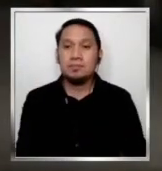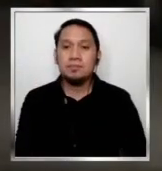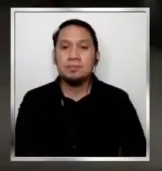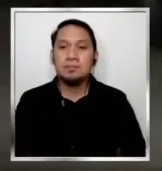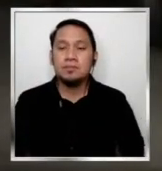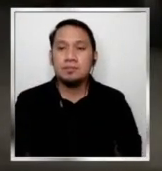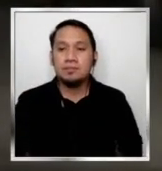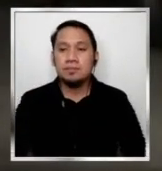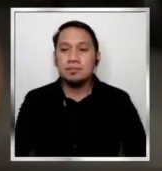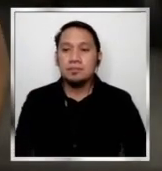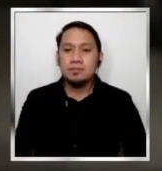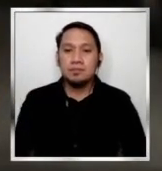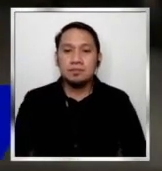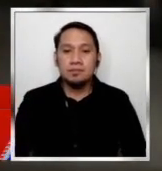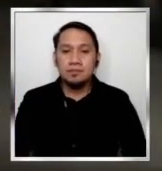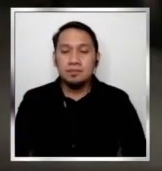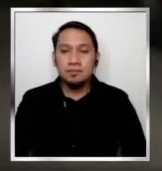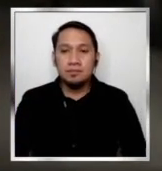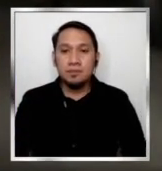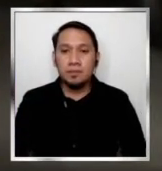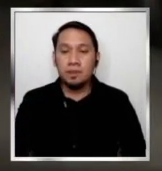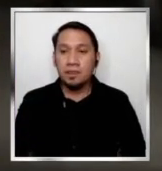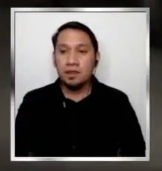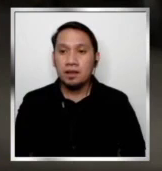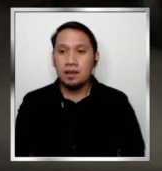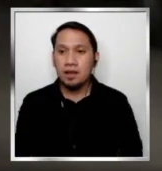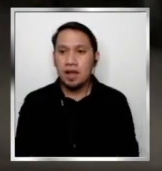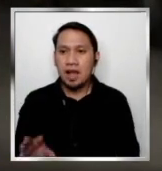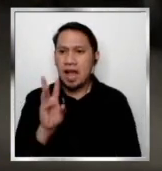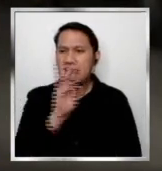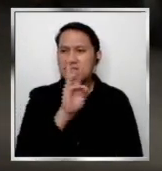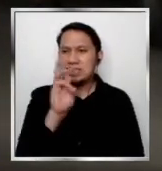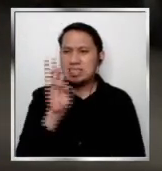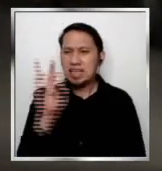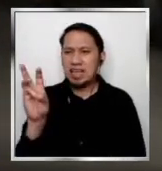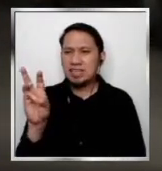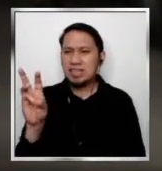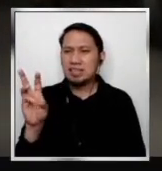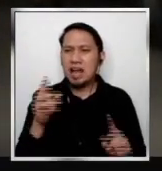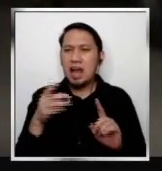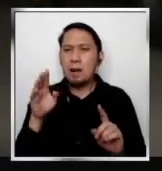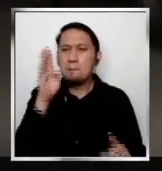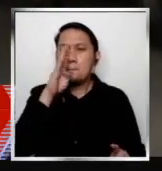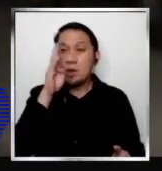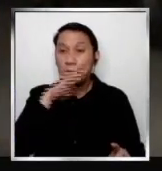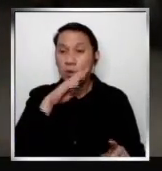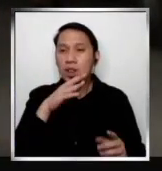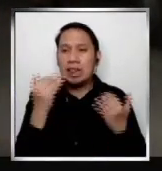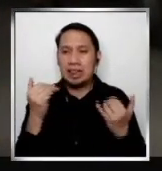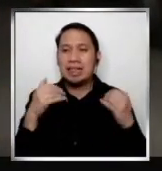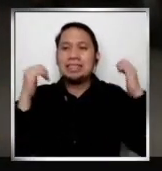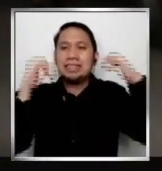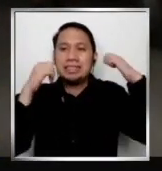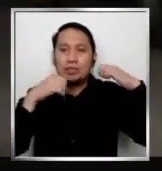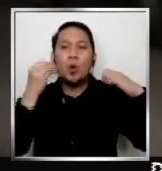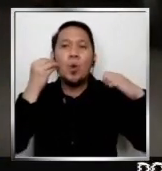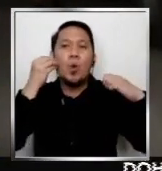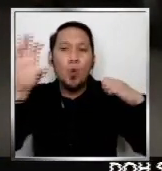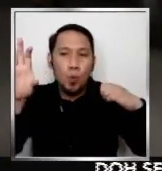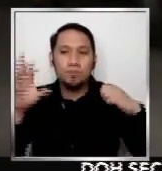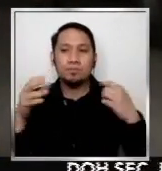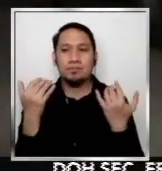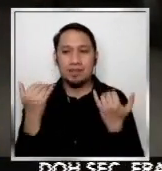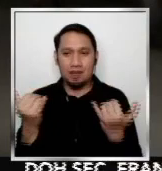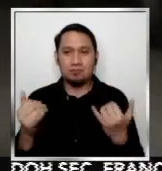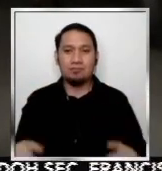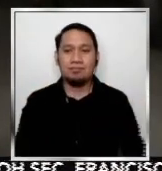Darlene. Vicky, 600 mga Bicolano ang inaasahang makakauwi na sa kani-kanilang mga tahanan ngayong magdamag.